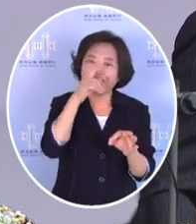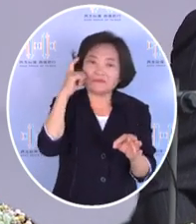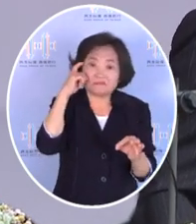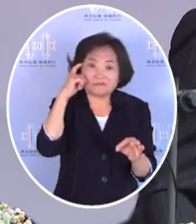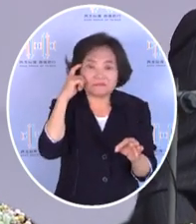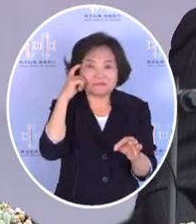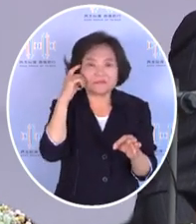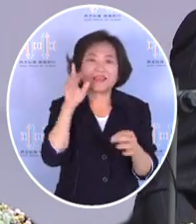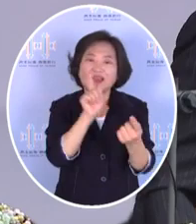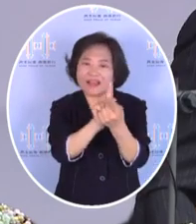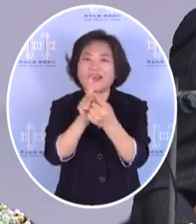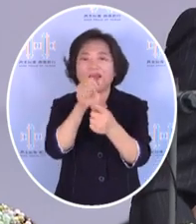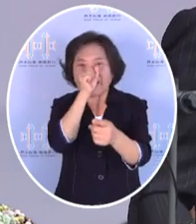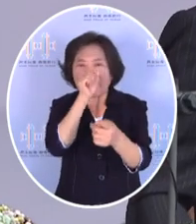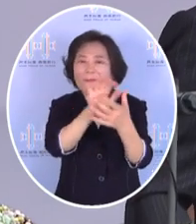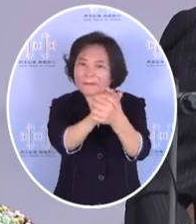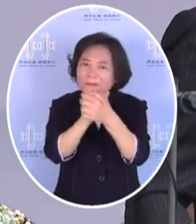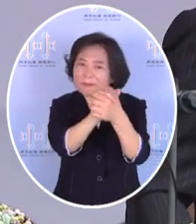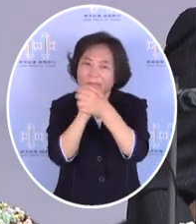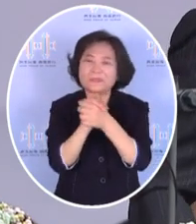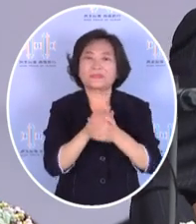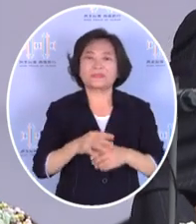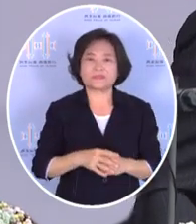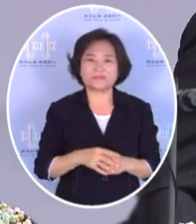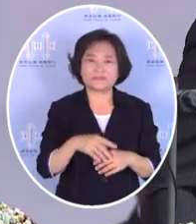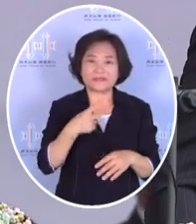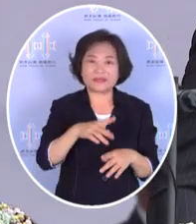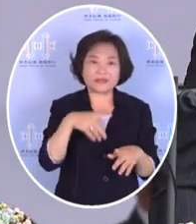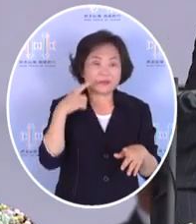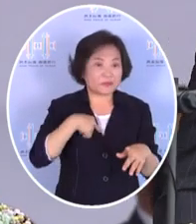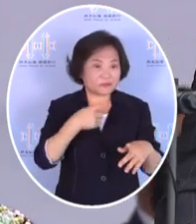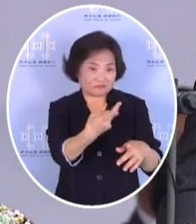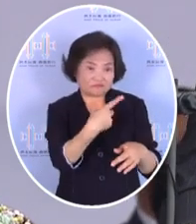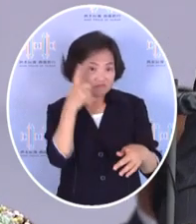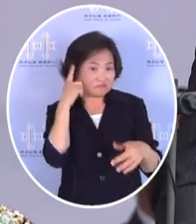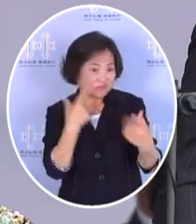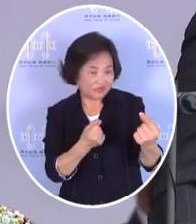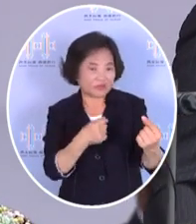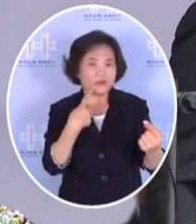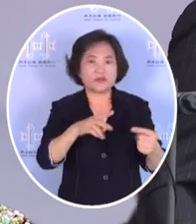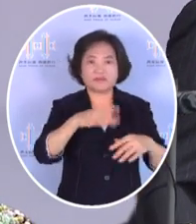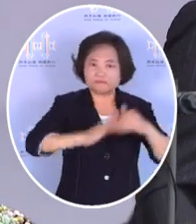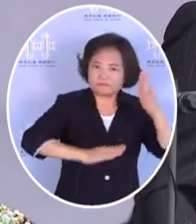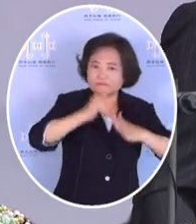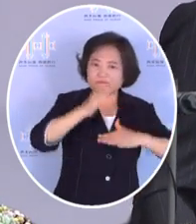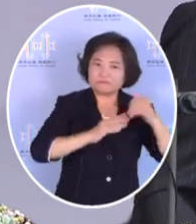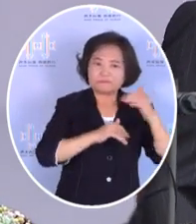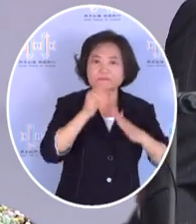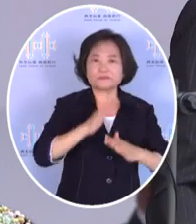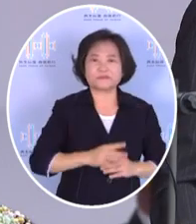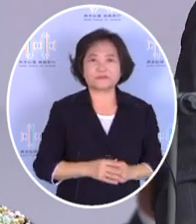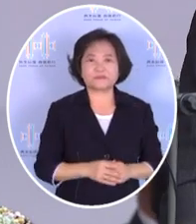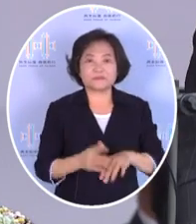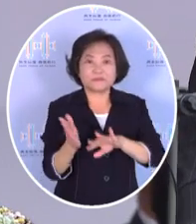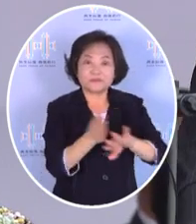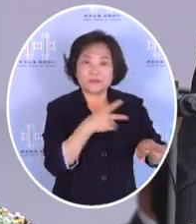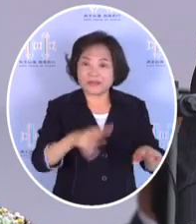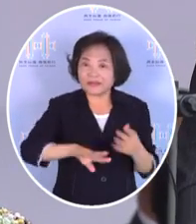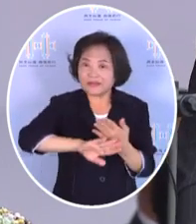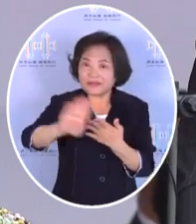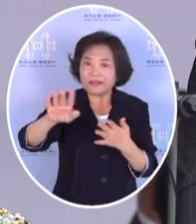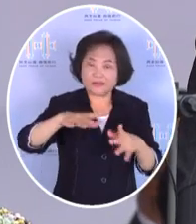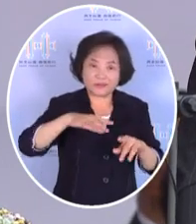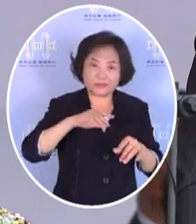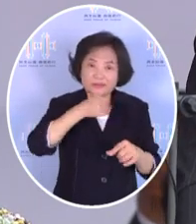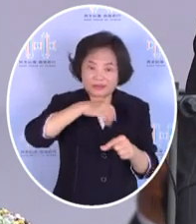念相近和有我的国家持续的提升伙伴的关系。我们也会更积极的参与区